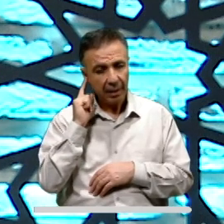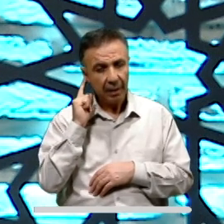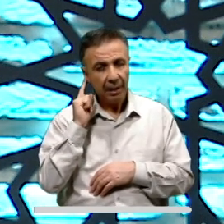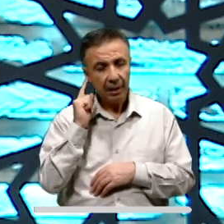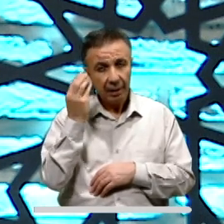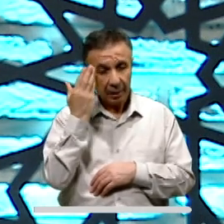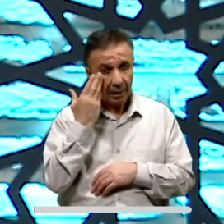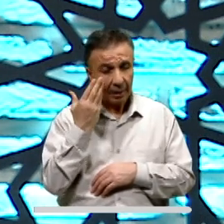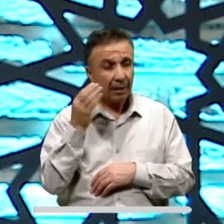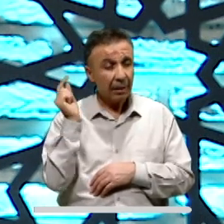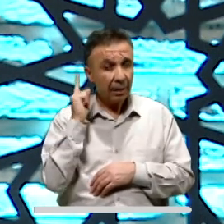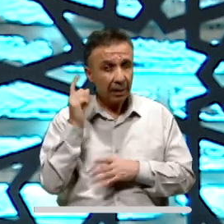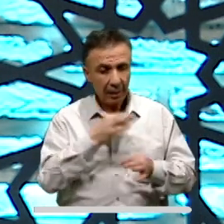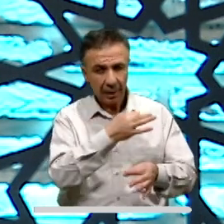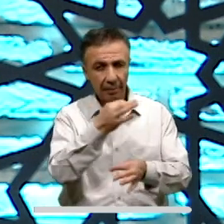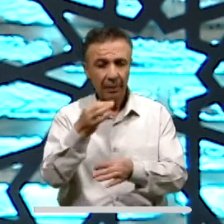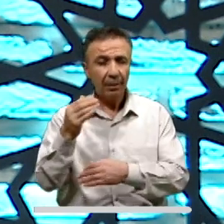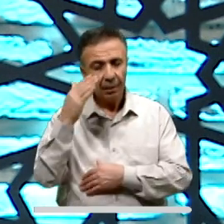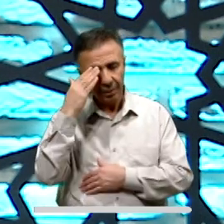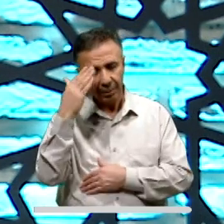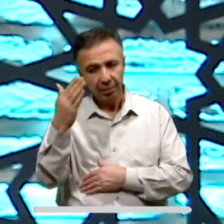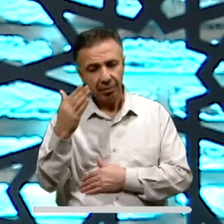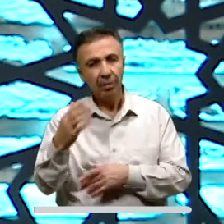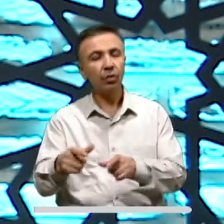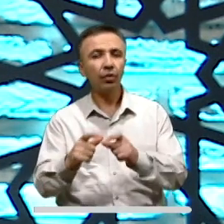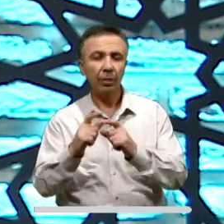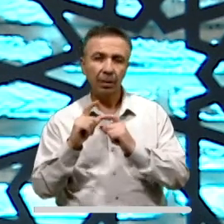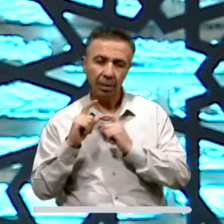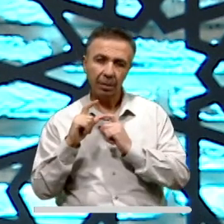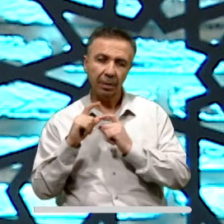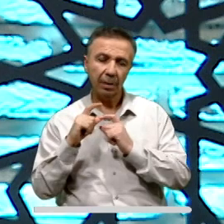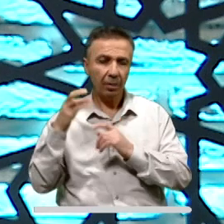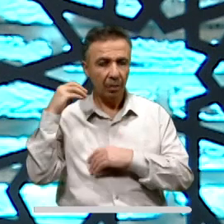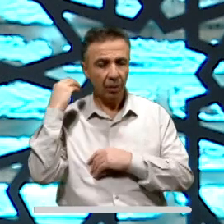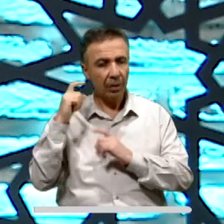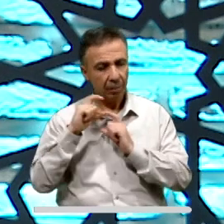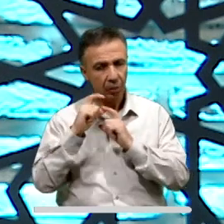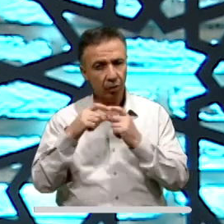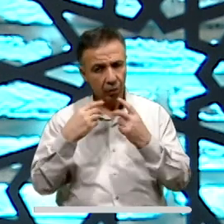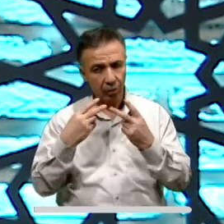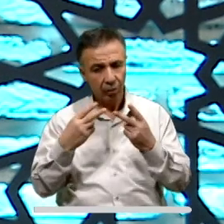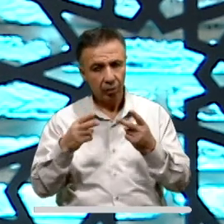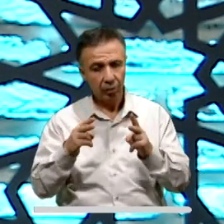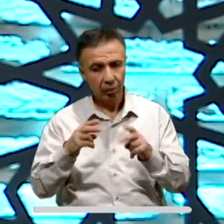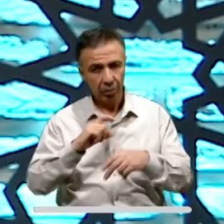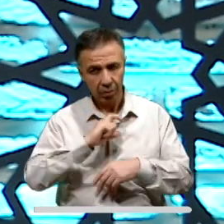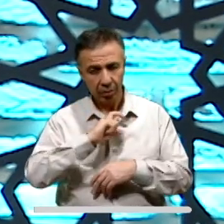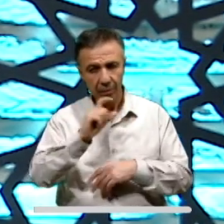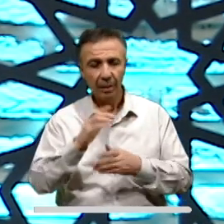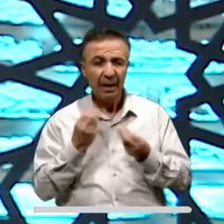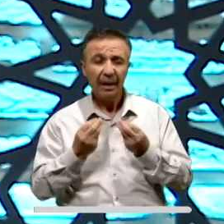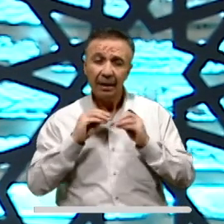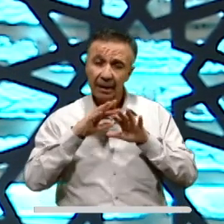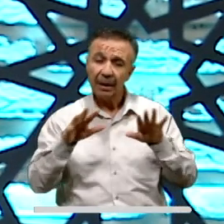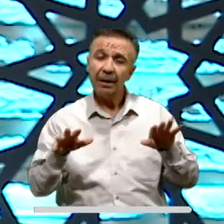dinleyicilerimize de selamlarımızı iletiyoruz. Onlardan gelecek soruları da muhterem hocama aktarmaya gayret edeceğim. Hayırlar